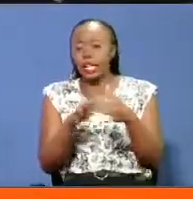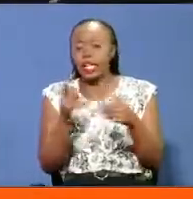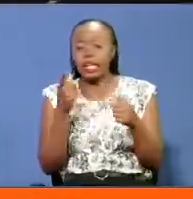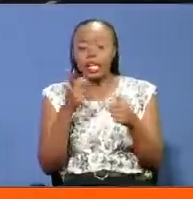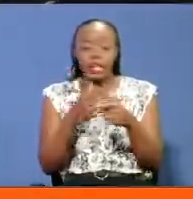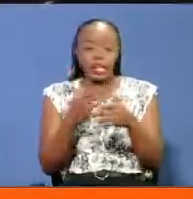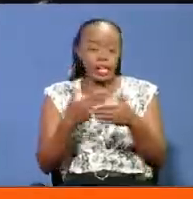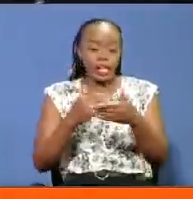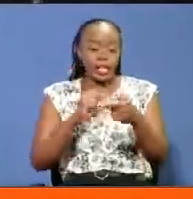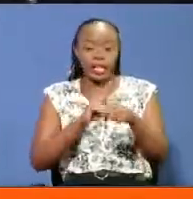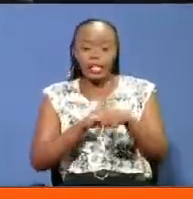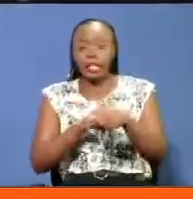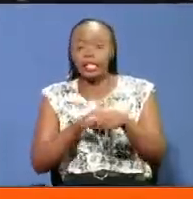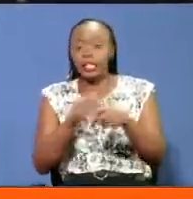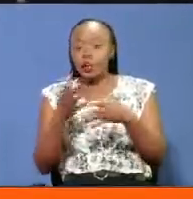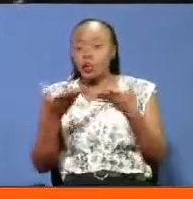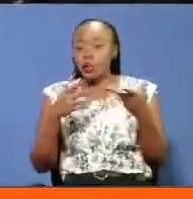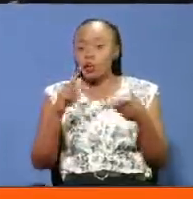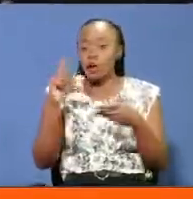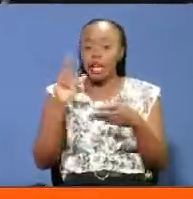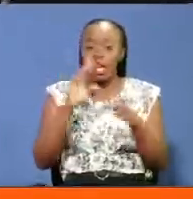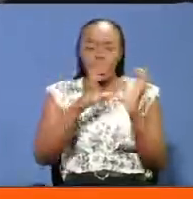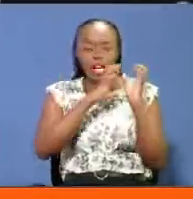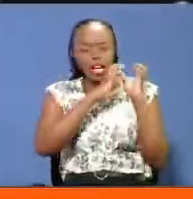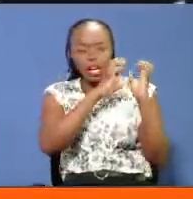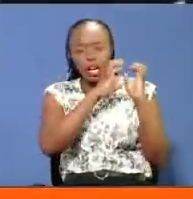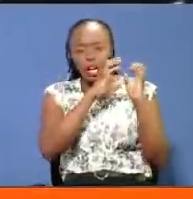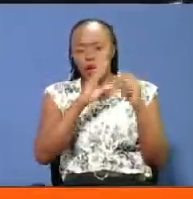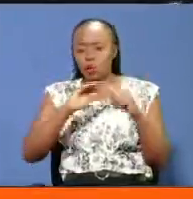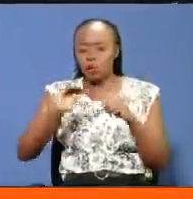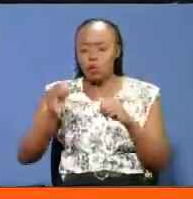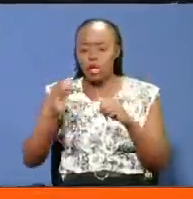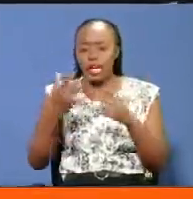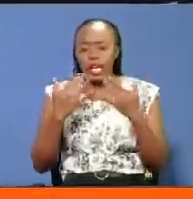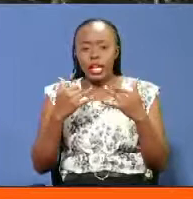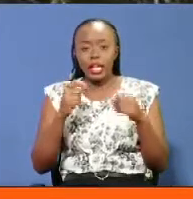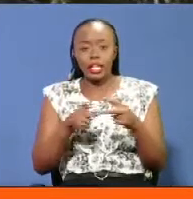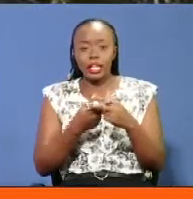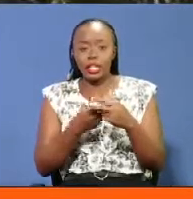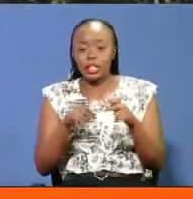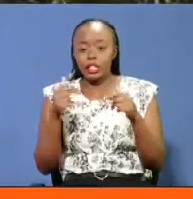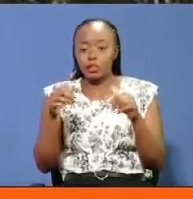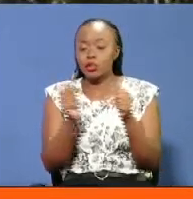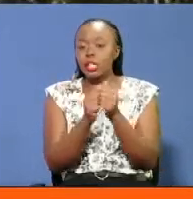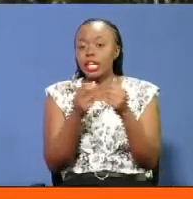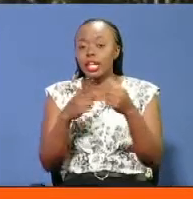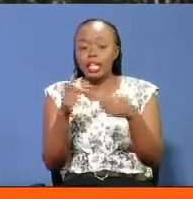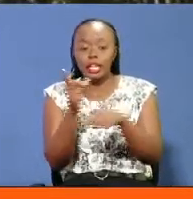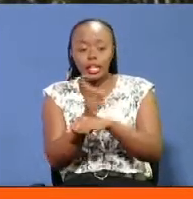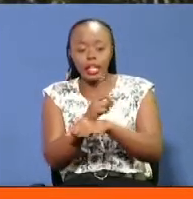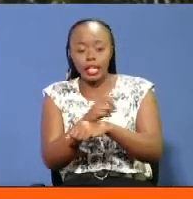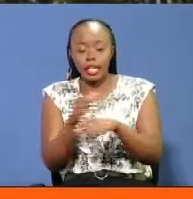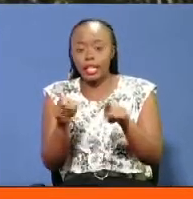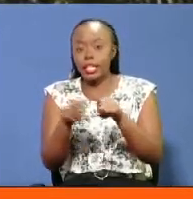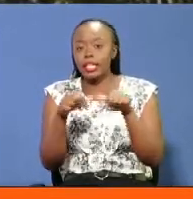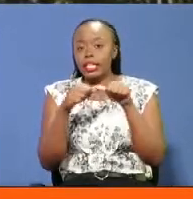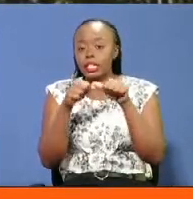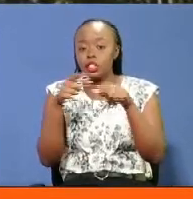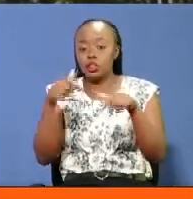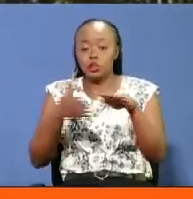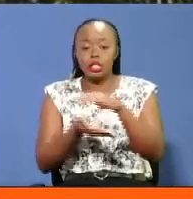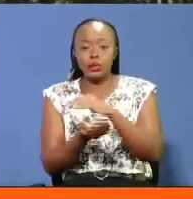cha Gazi, kaunti ya Kwale. Kazi ya ukoaji iliyoanza saa 11 jioni ilisitishwa na kuendelea leo